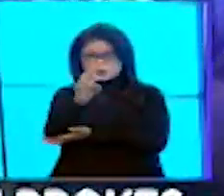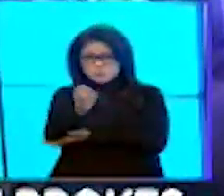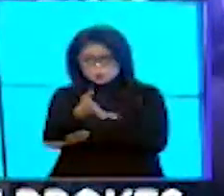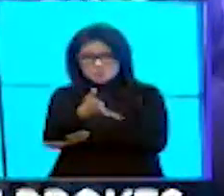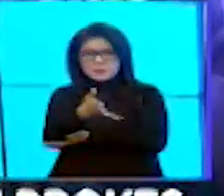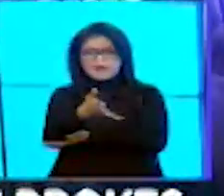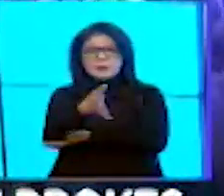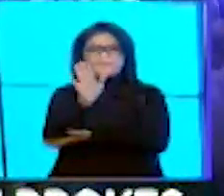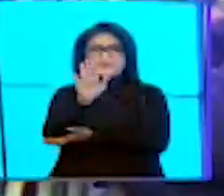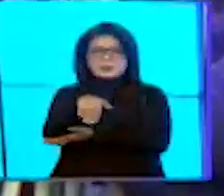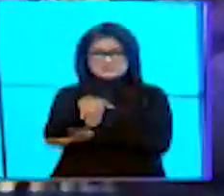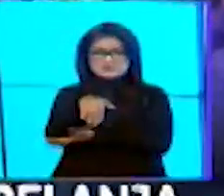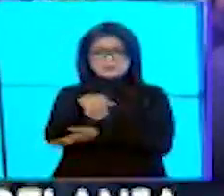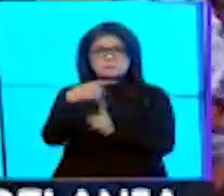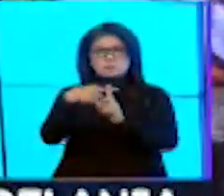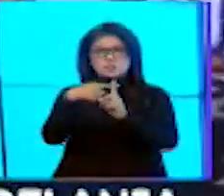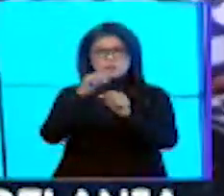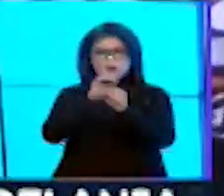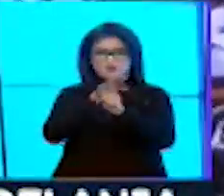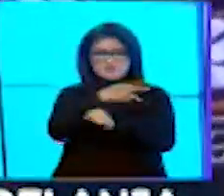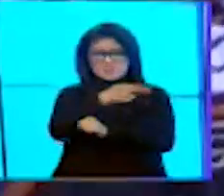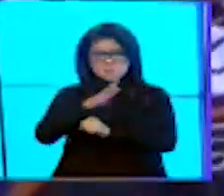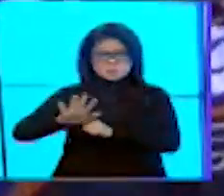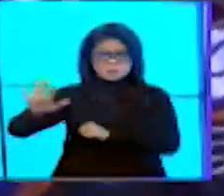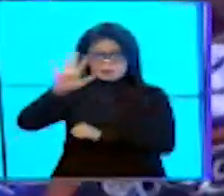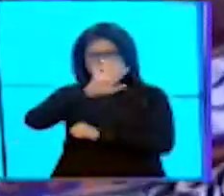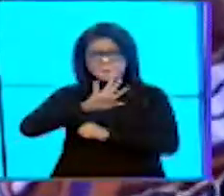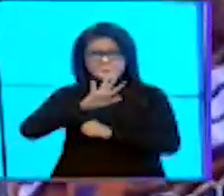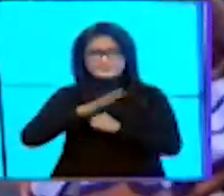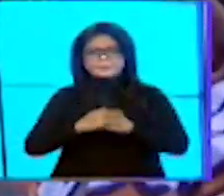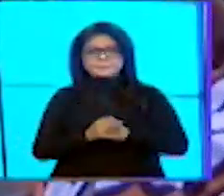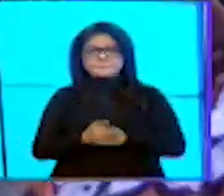di Indonesia. Dari Jakarta, Rani Sanjaya, iNews, melaporkan.